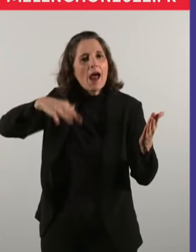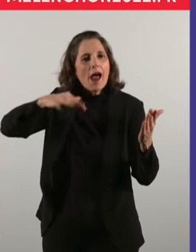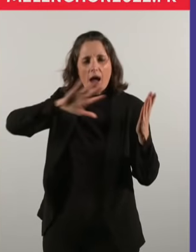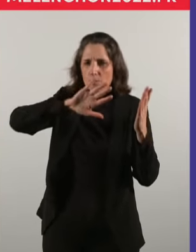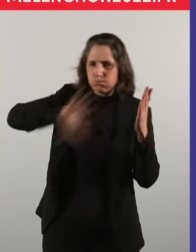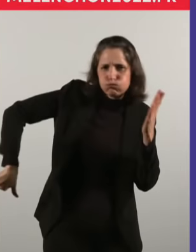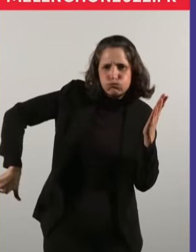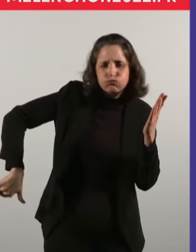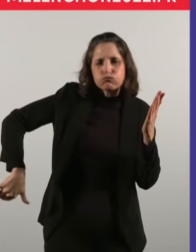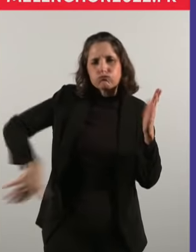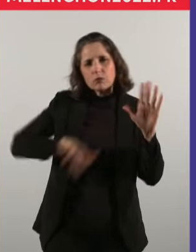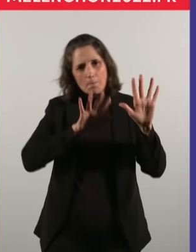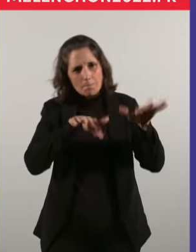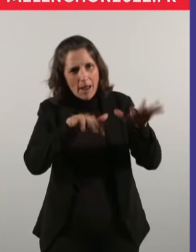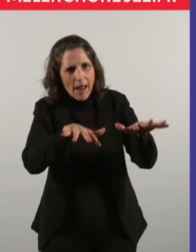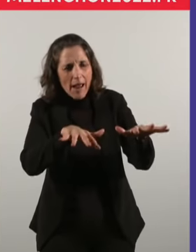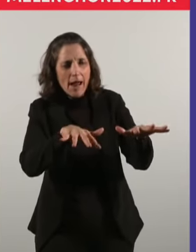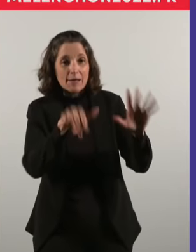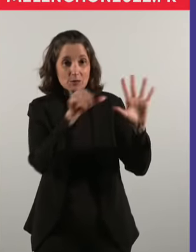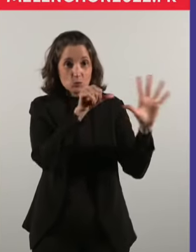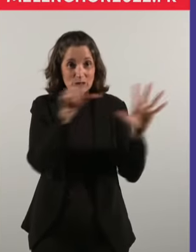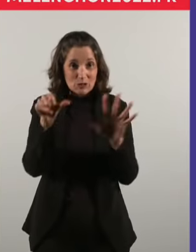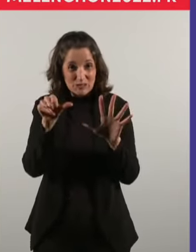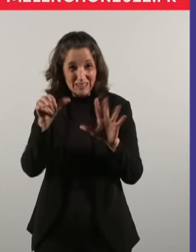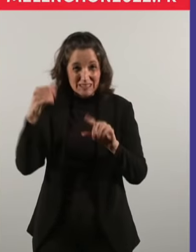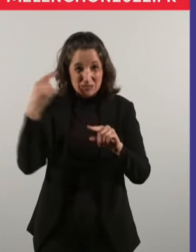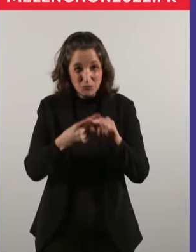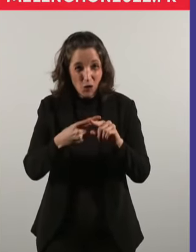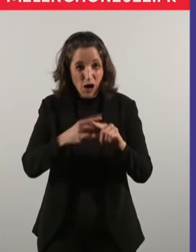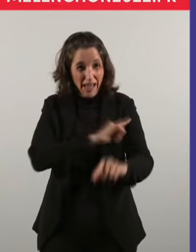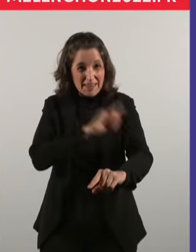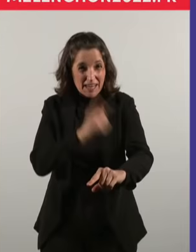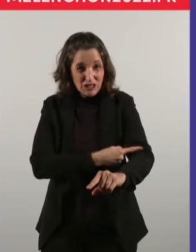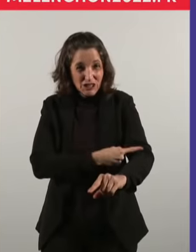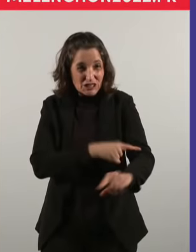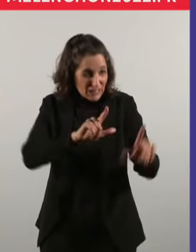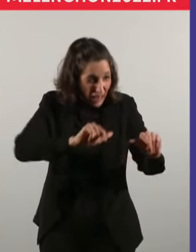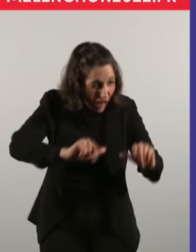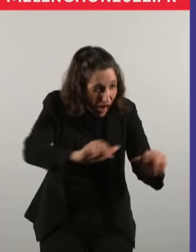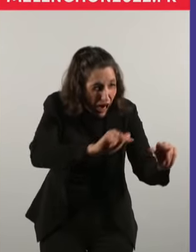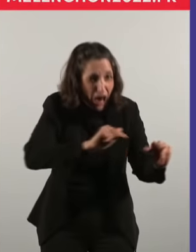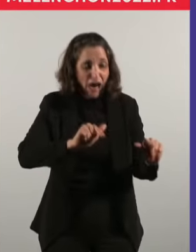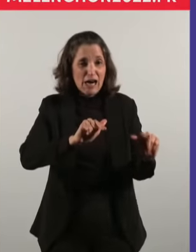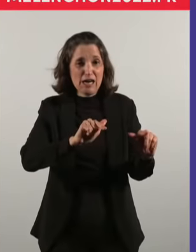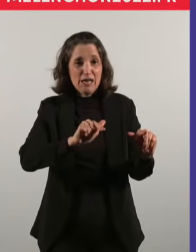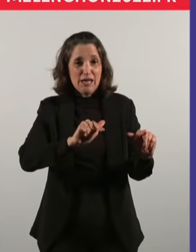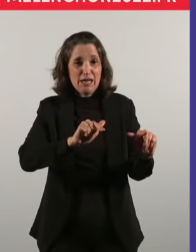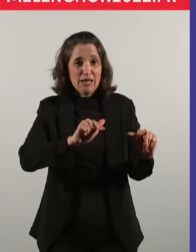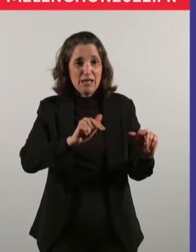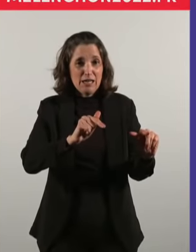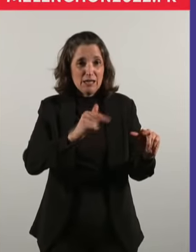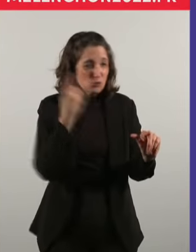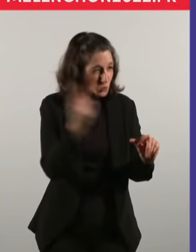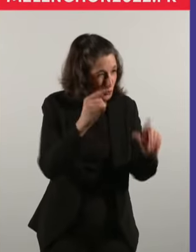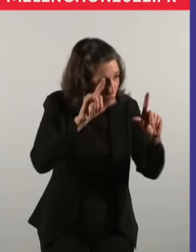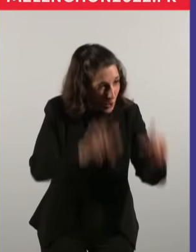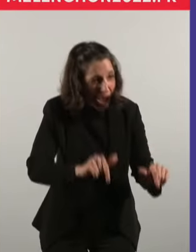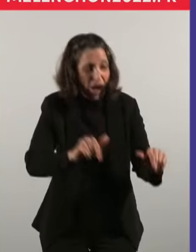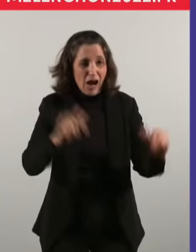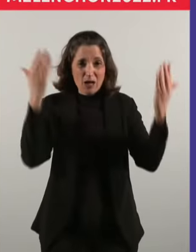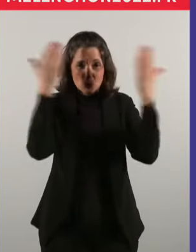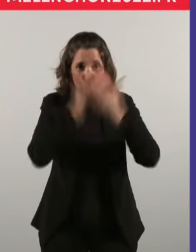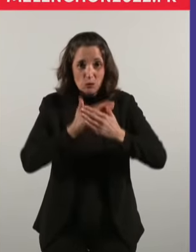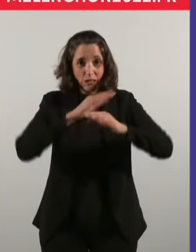contient 66 fois l'énergie dont on a besoin à terre. Elle est là pour toujours, la nuit, le jour. avec